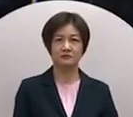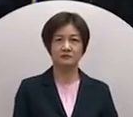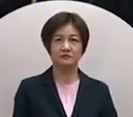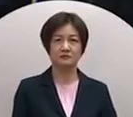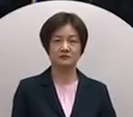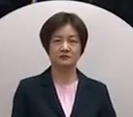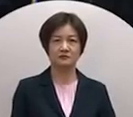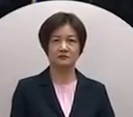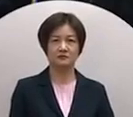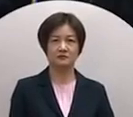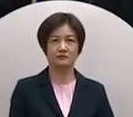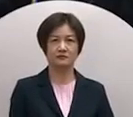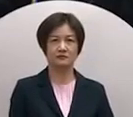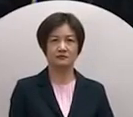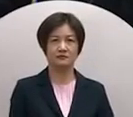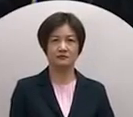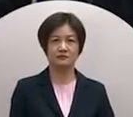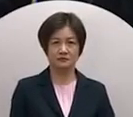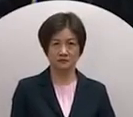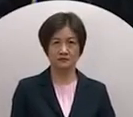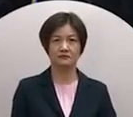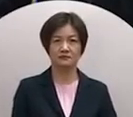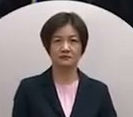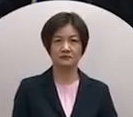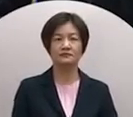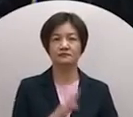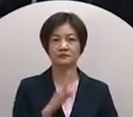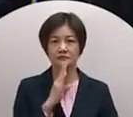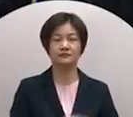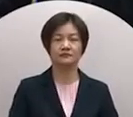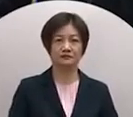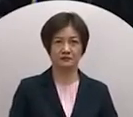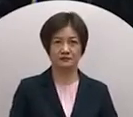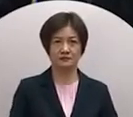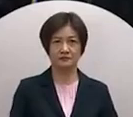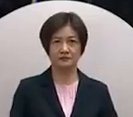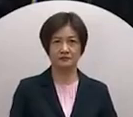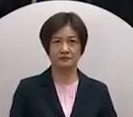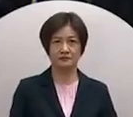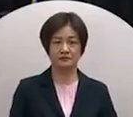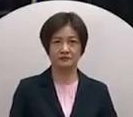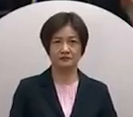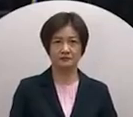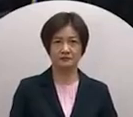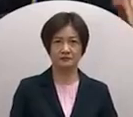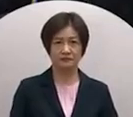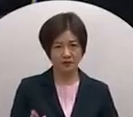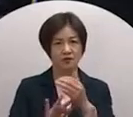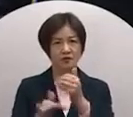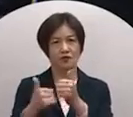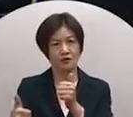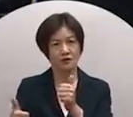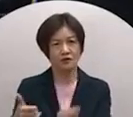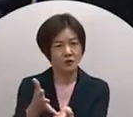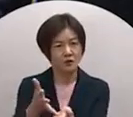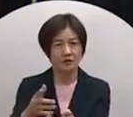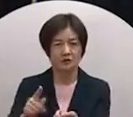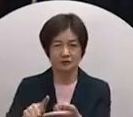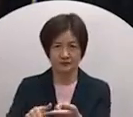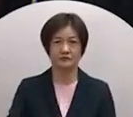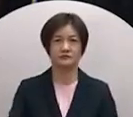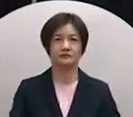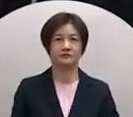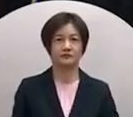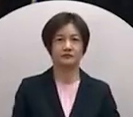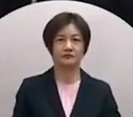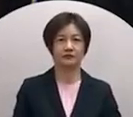哈，多多释出善意，希望两边啊，哦，台海两岸是永久和平的。 委员讲这个很有道理，